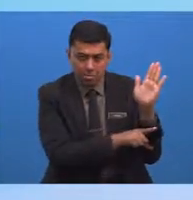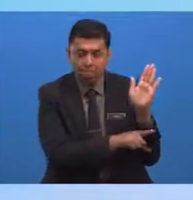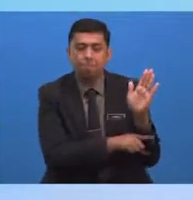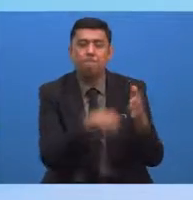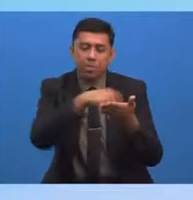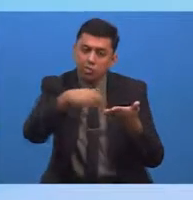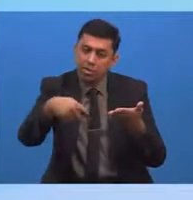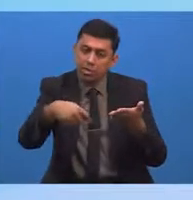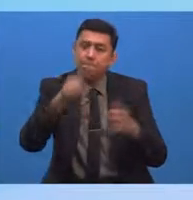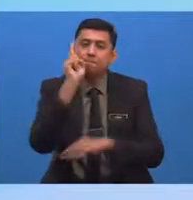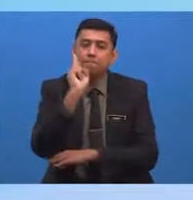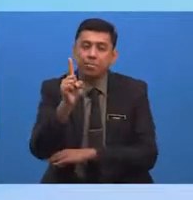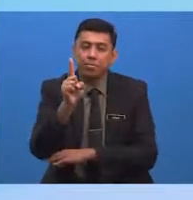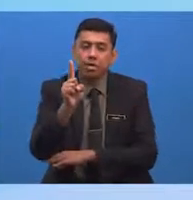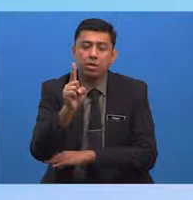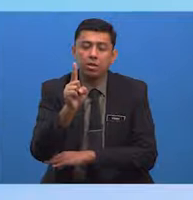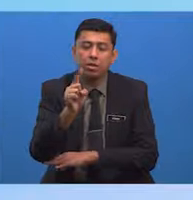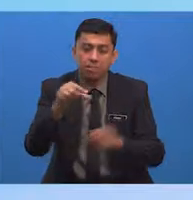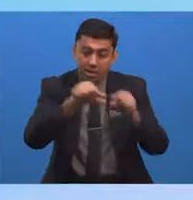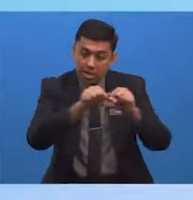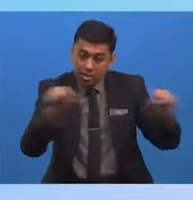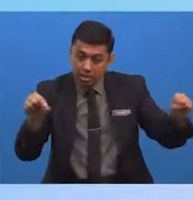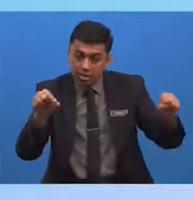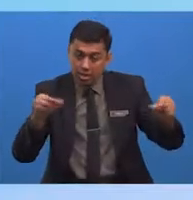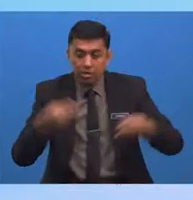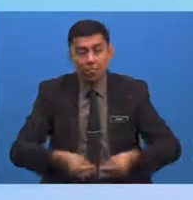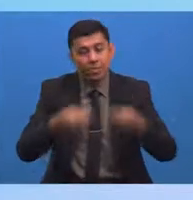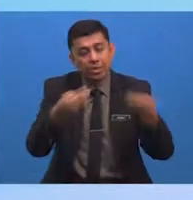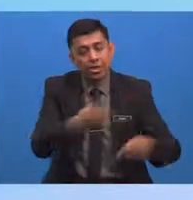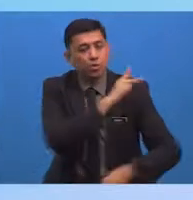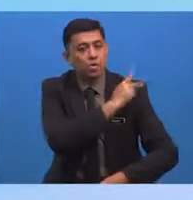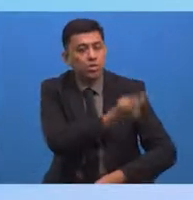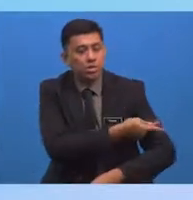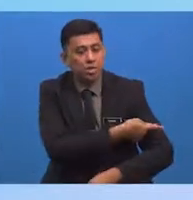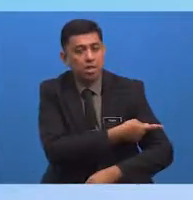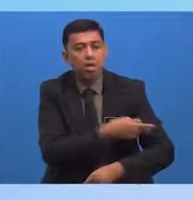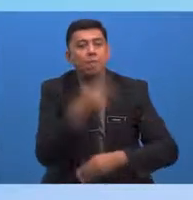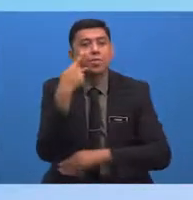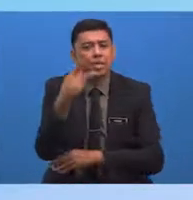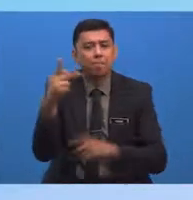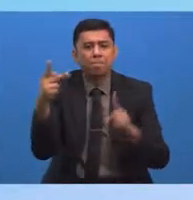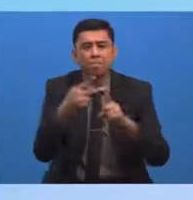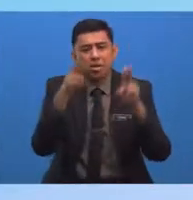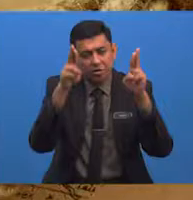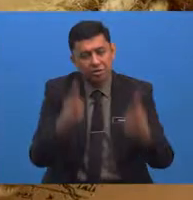bertulis pertama di Sarawak yang menggariskan pemberian kuasa pemerintahan kepada